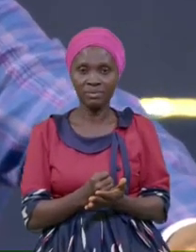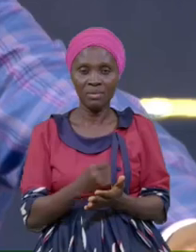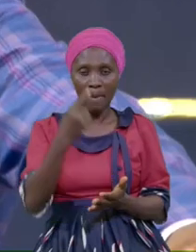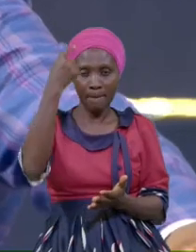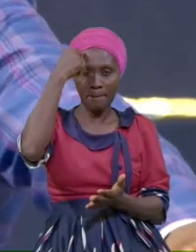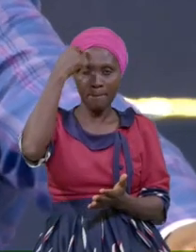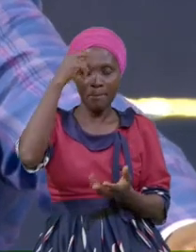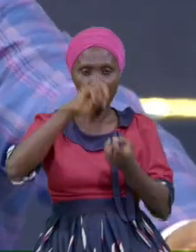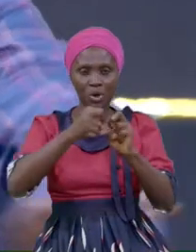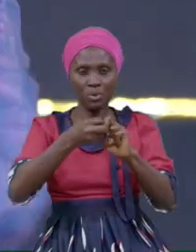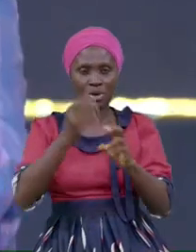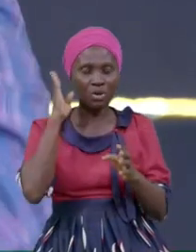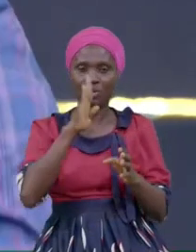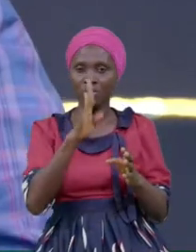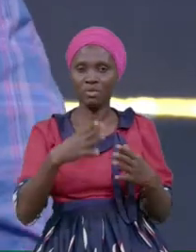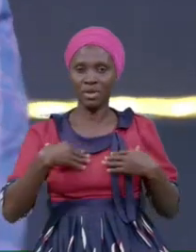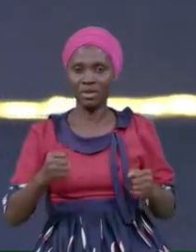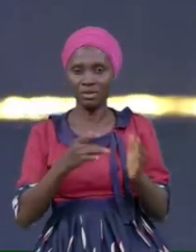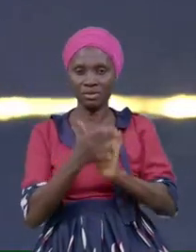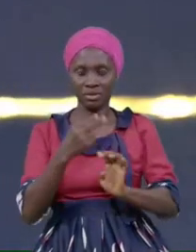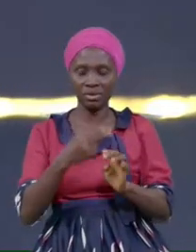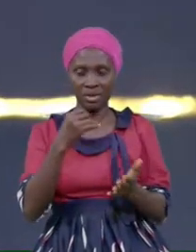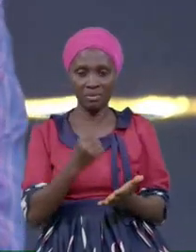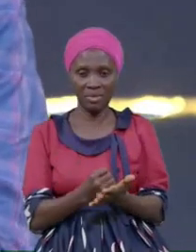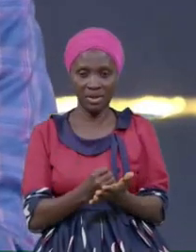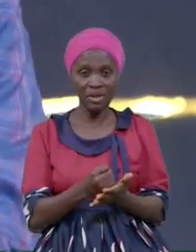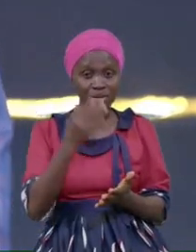problèmes de cerveau seront guéris. Vous savez,